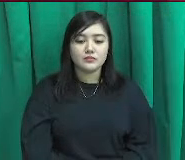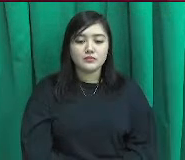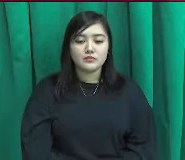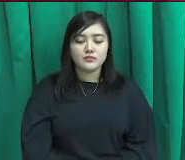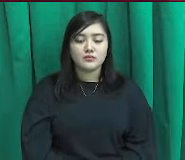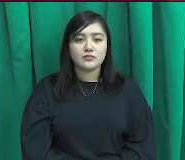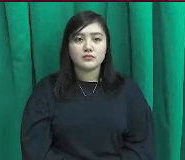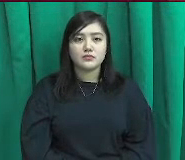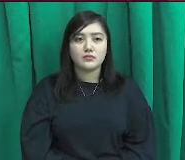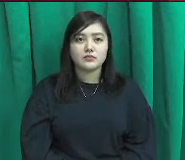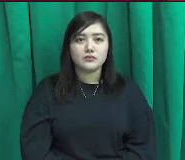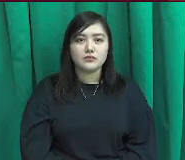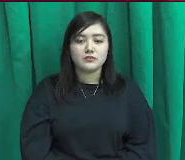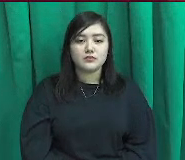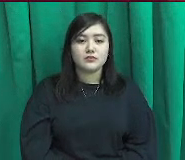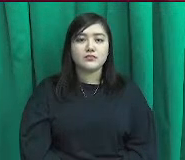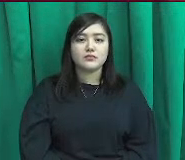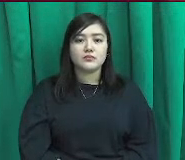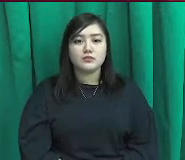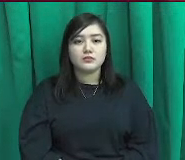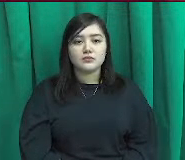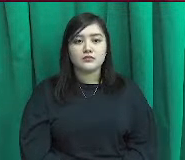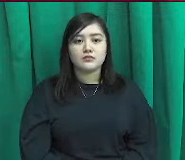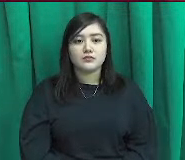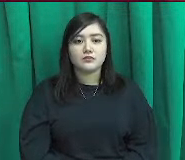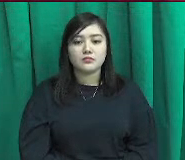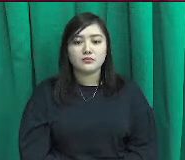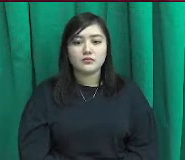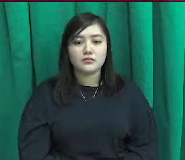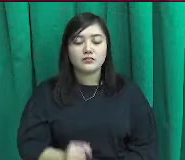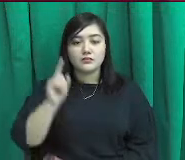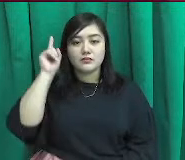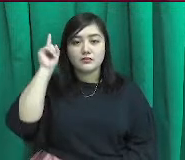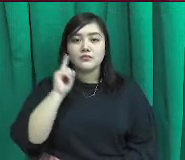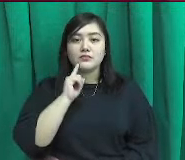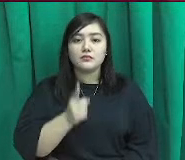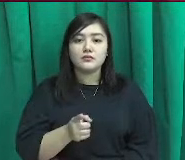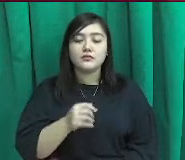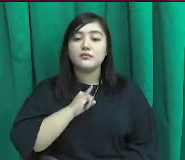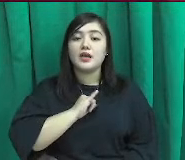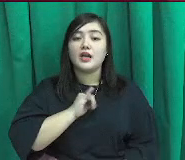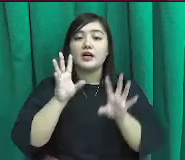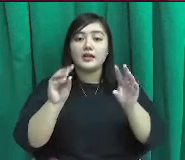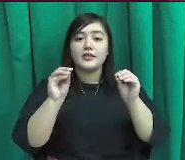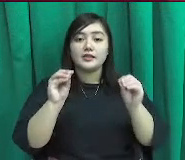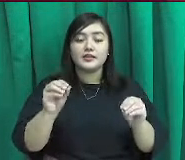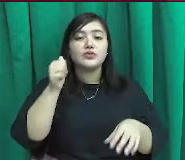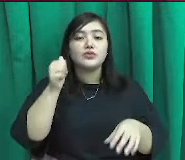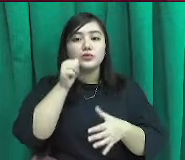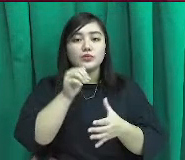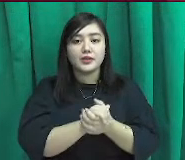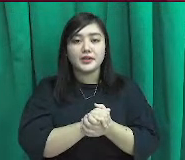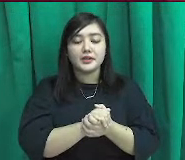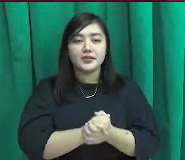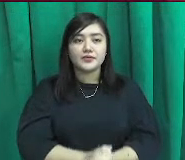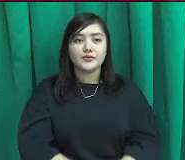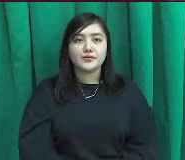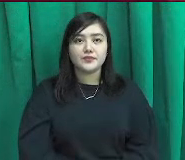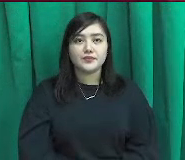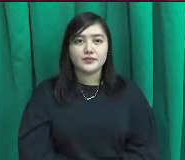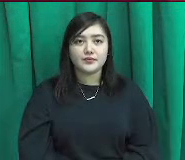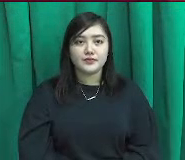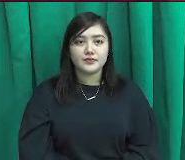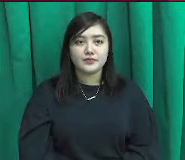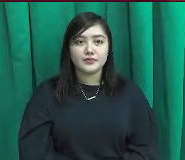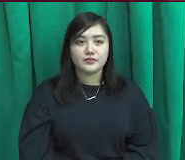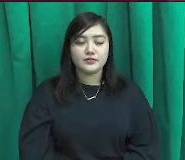kanyang pagiging emotional. You see? And I teach her kung paano, ganito, ganyan. Pero hindi, bagamat pares kami full-time staff.